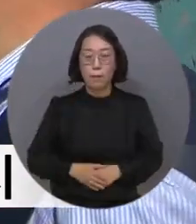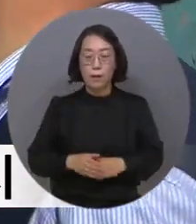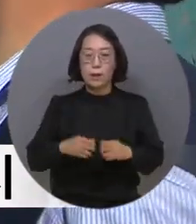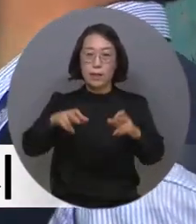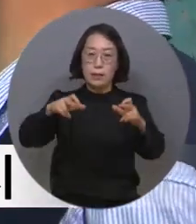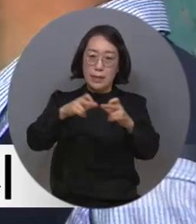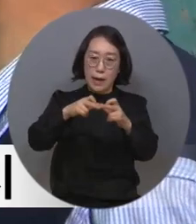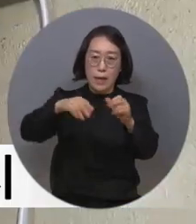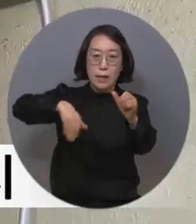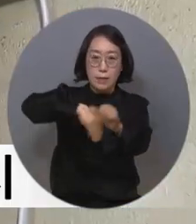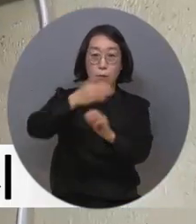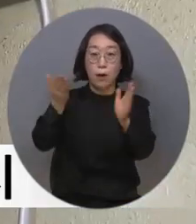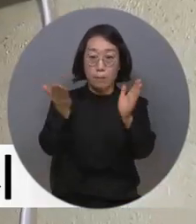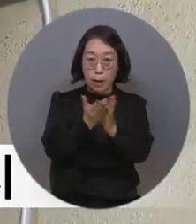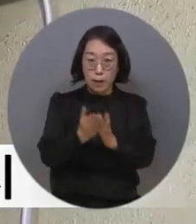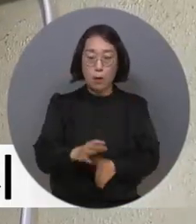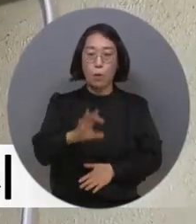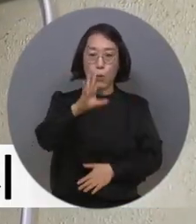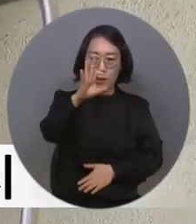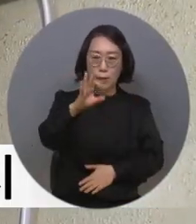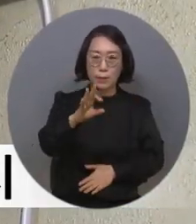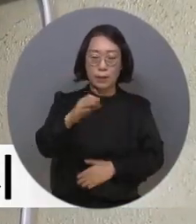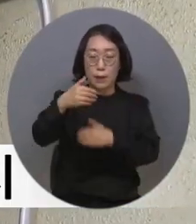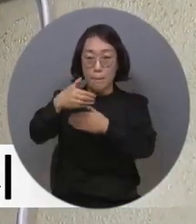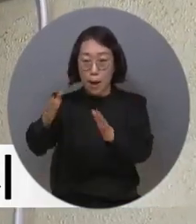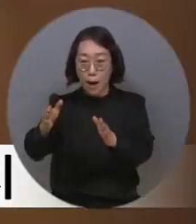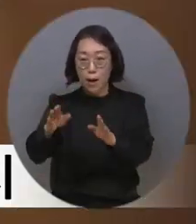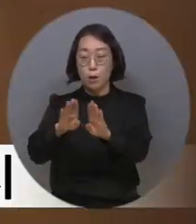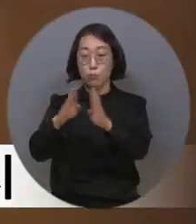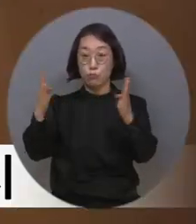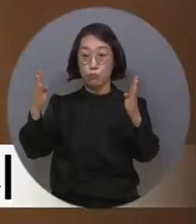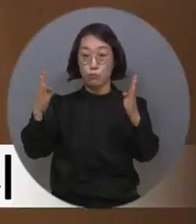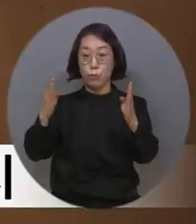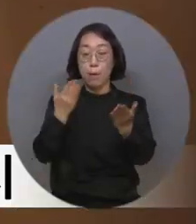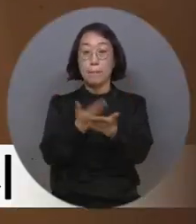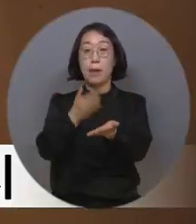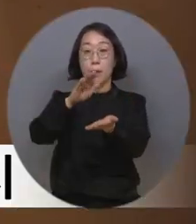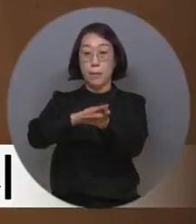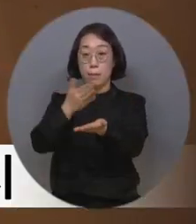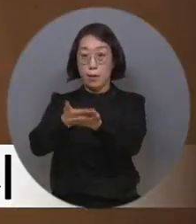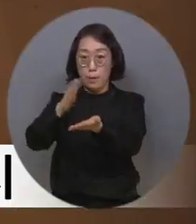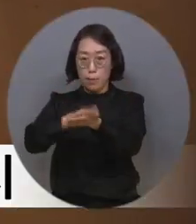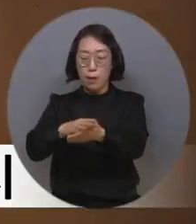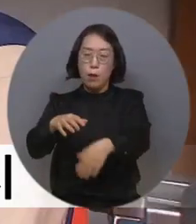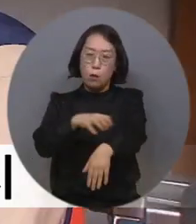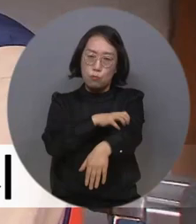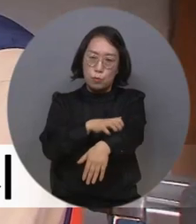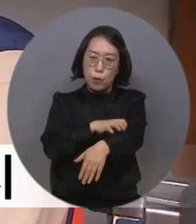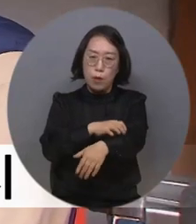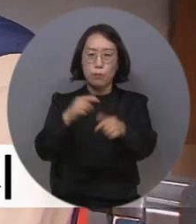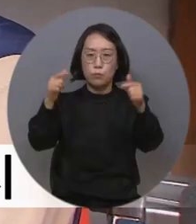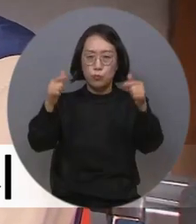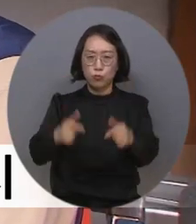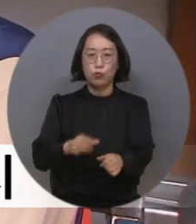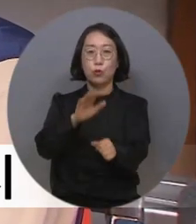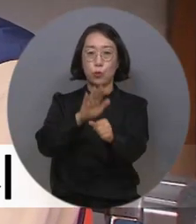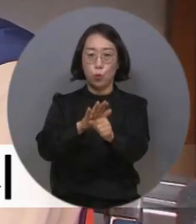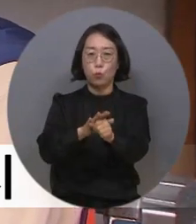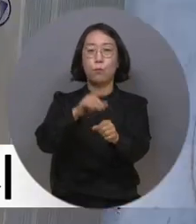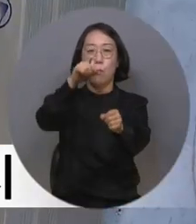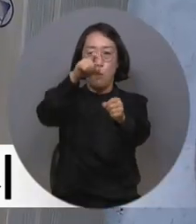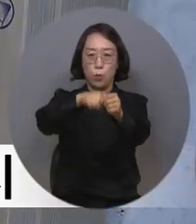유형에 맞춰 주택의 화장실, 침실, 현관 등을 개조해 가정 내외에서 겪는 불편함을 해소하는 것을 목적으로